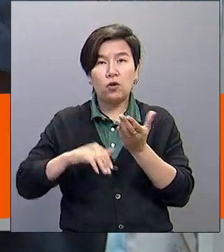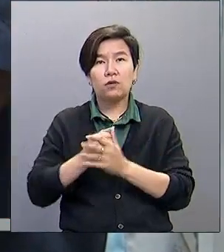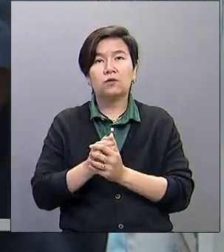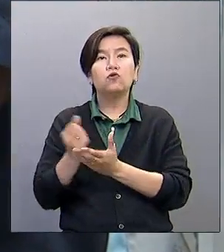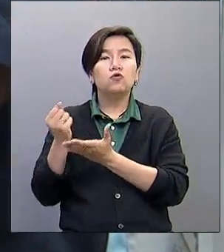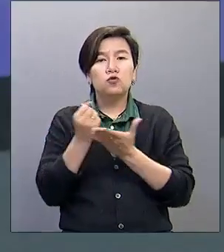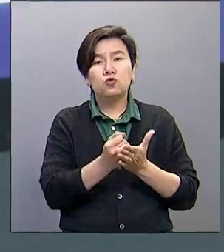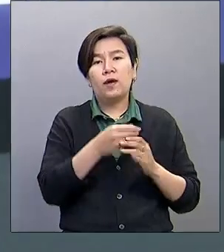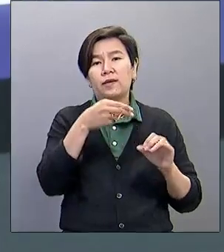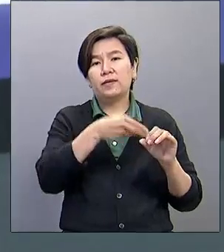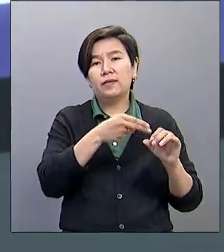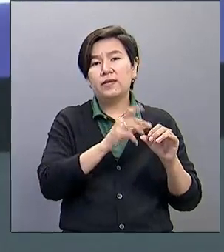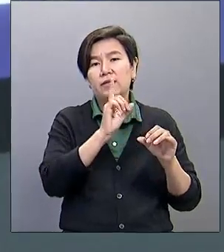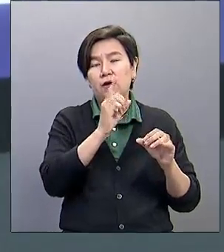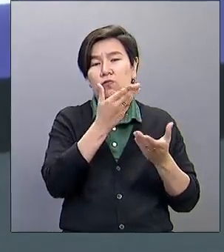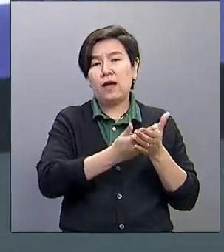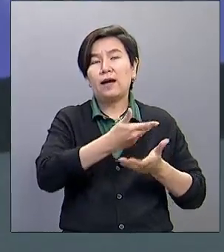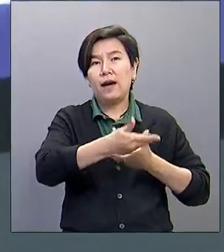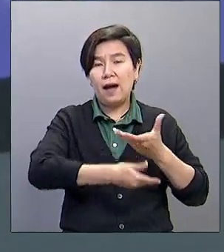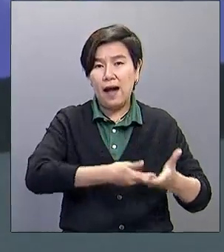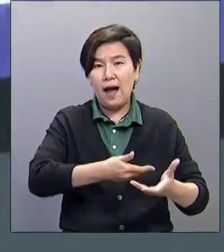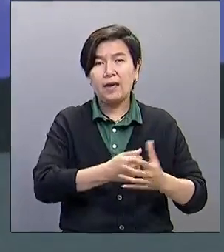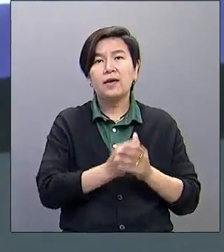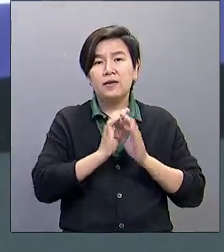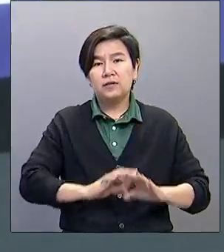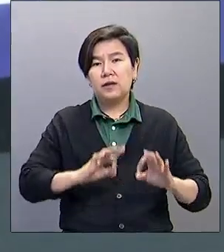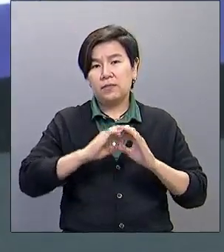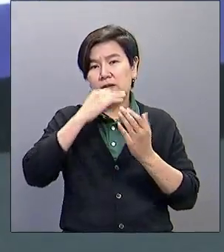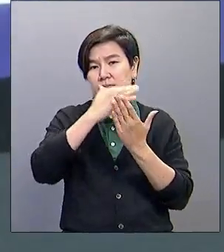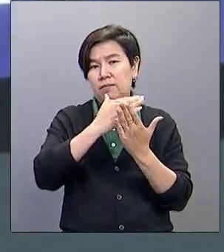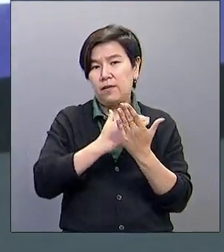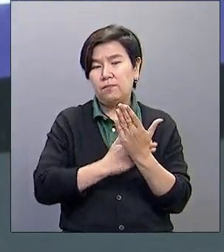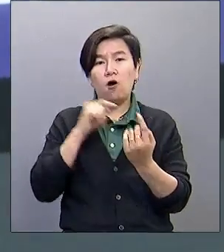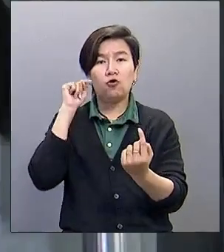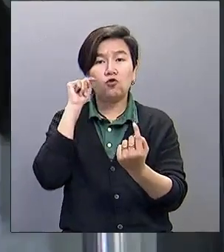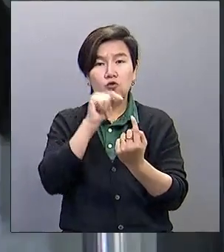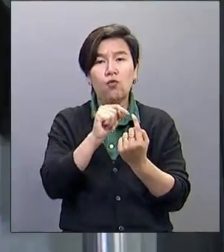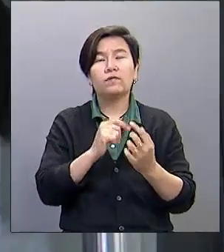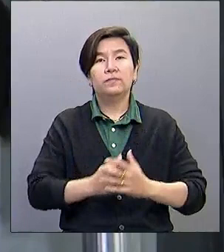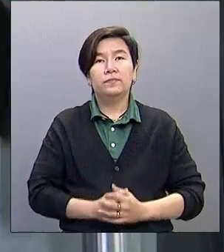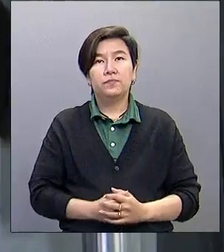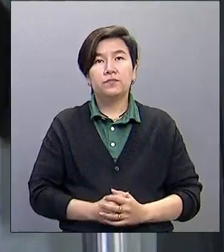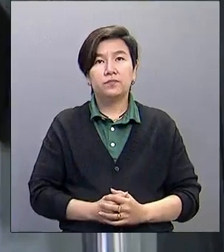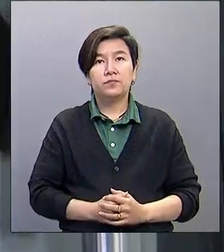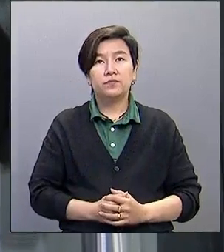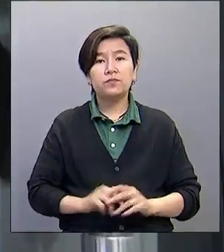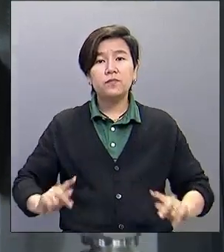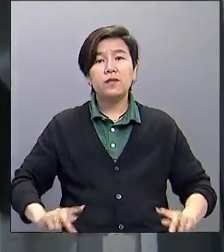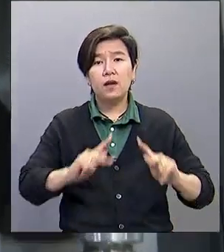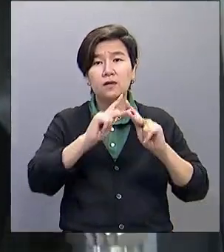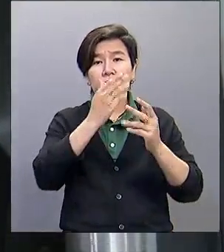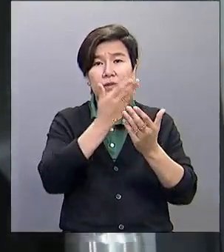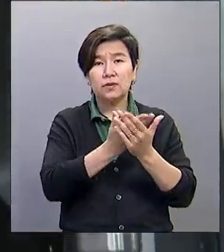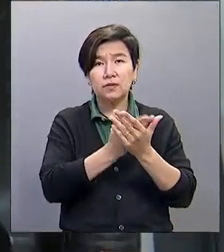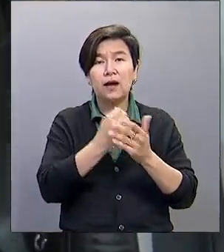ราคาน้ำมันต่อไปในอนาคตเพื่อให้ดำเนินการได้อย่างเหมาะสมตามกลุ่มเป้าหมายค่ะทั้งนี้กระทรวงการคลังได้